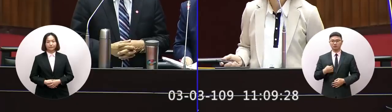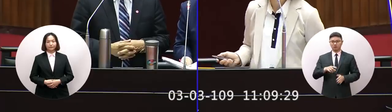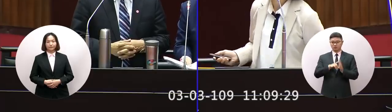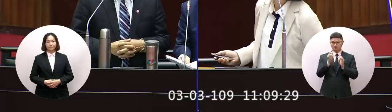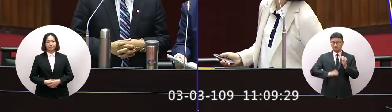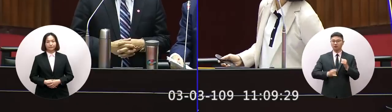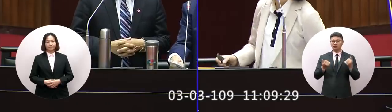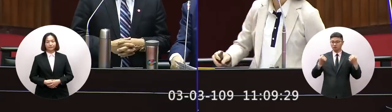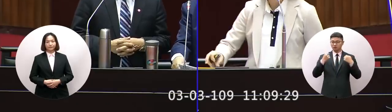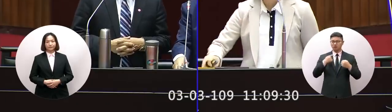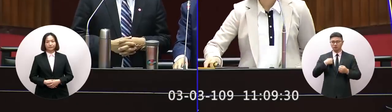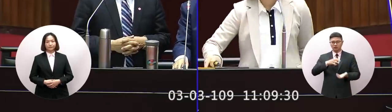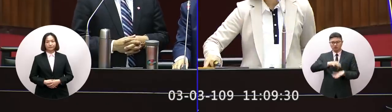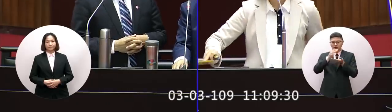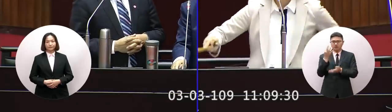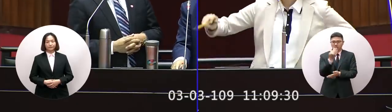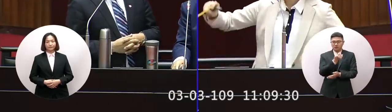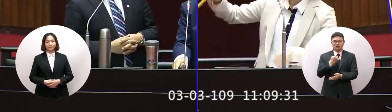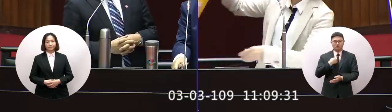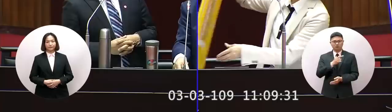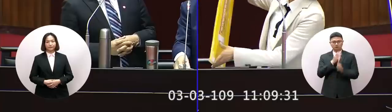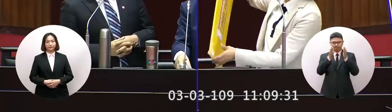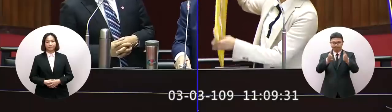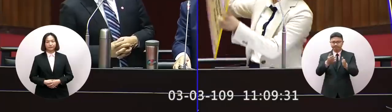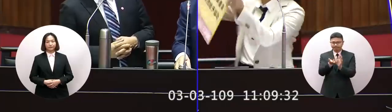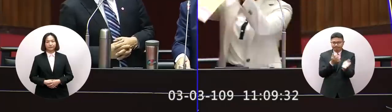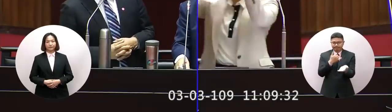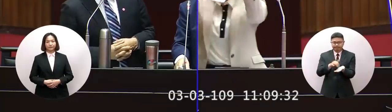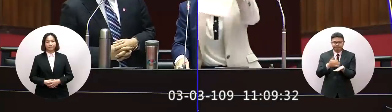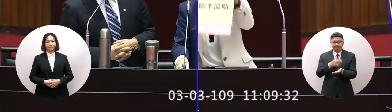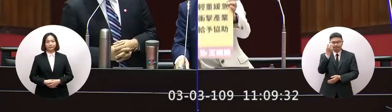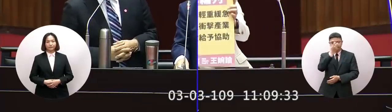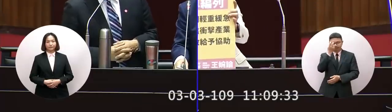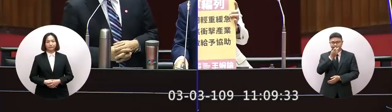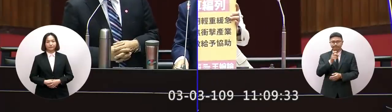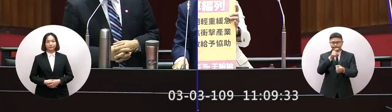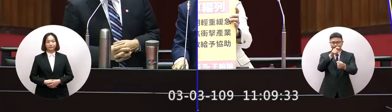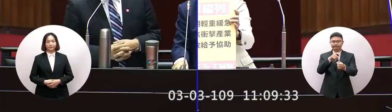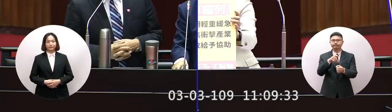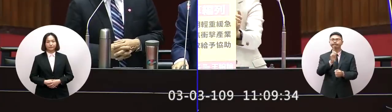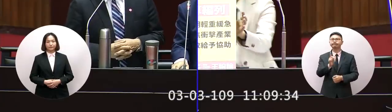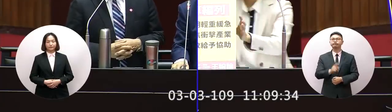样子的立场上，我们提出了几项我们会审核预算的几个重要的方向。